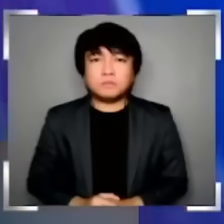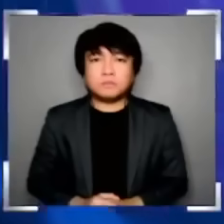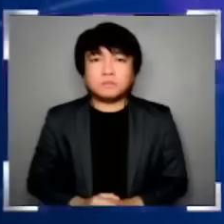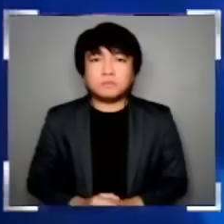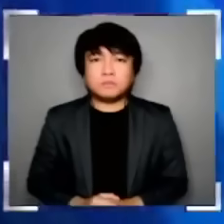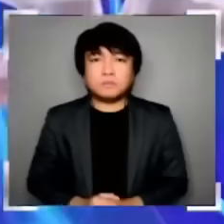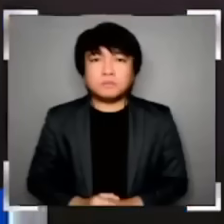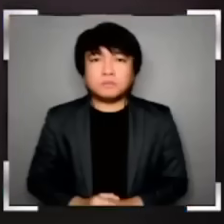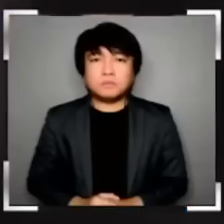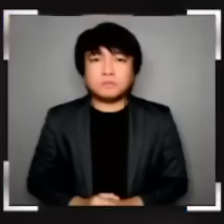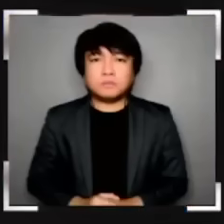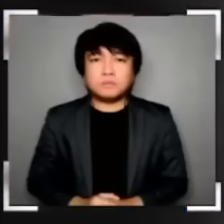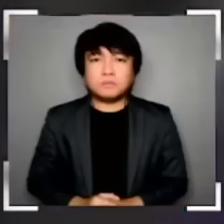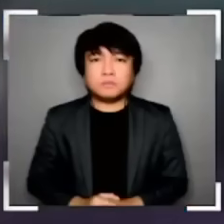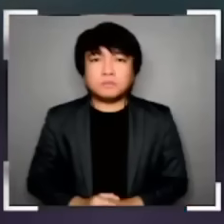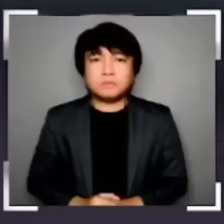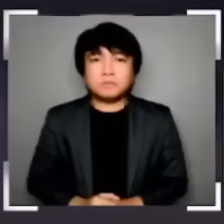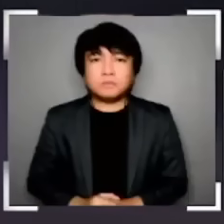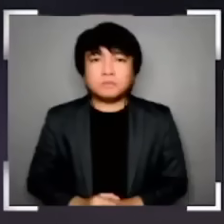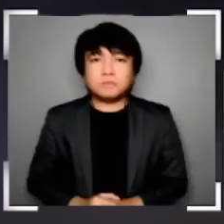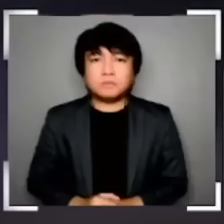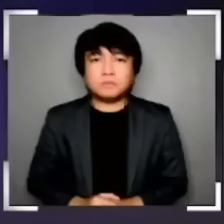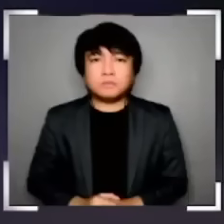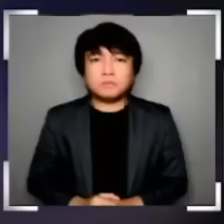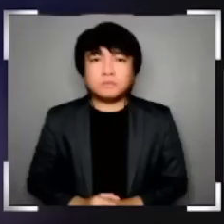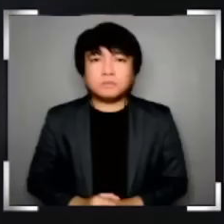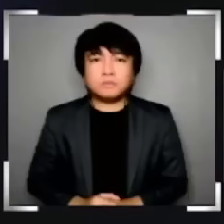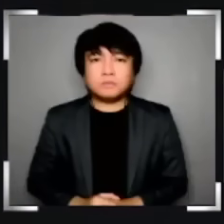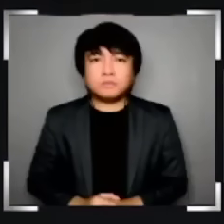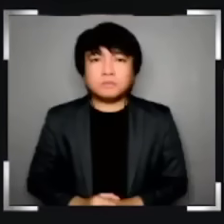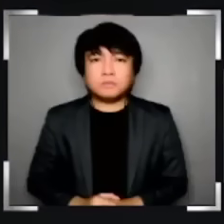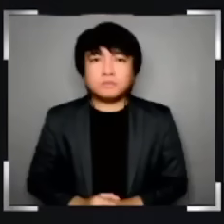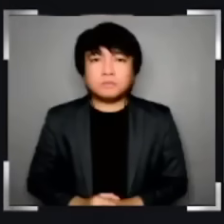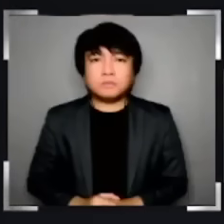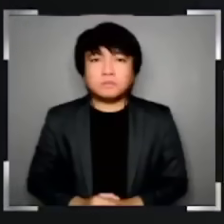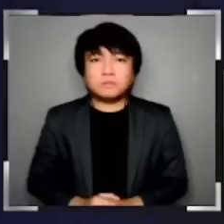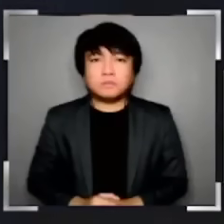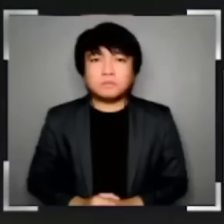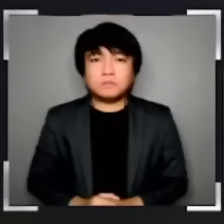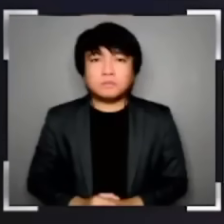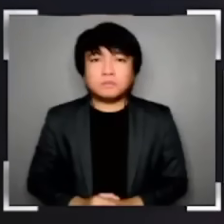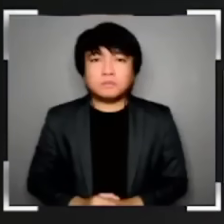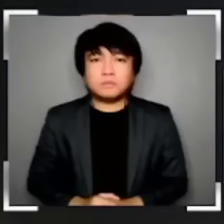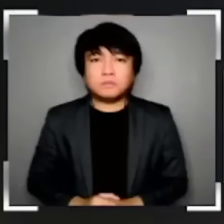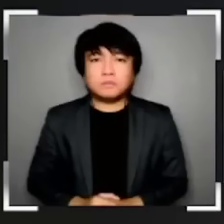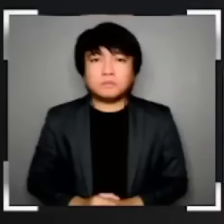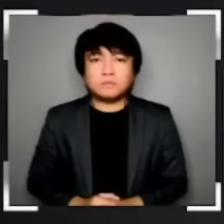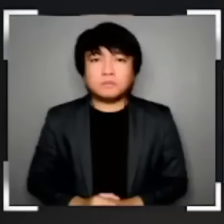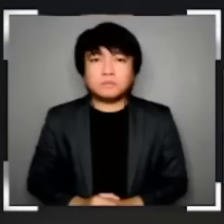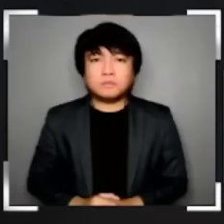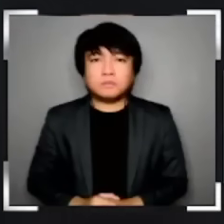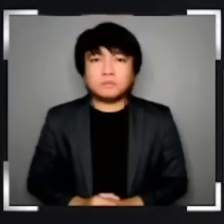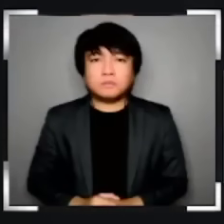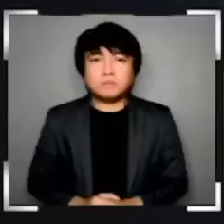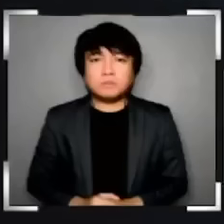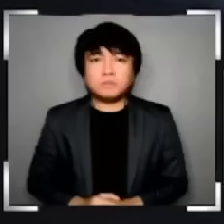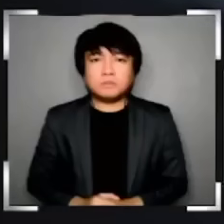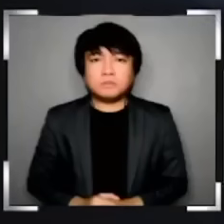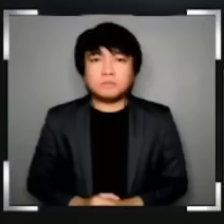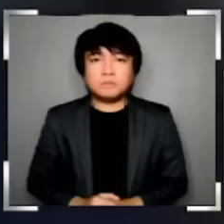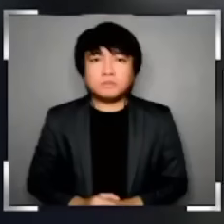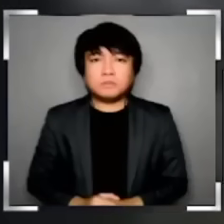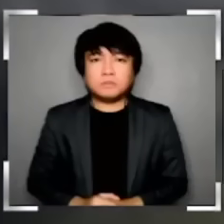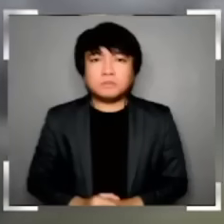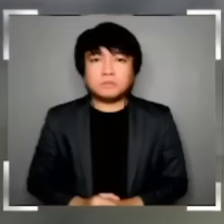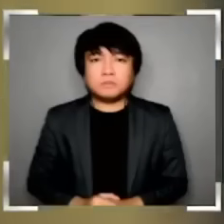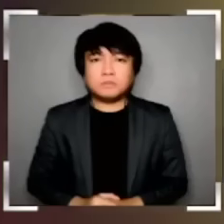basurahan. Sa Binalbagan, Negros Occidental naman, CCTV footage ang naging susi para matukoy ng pulisya ang pagkakakilanlan